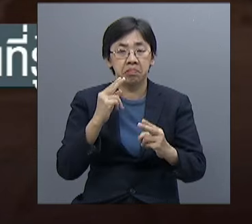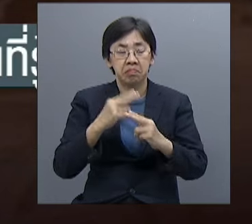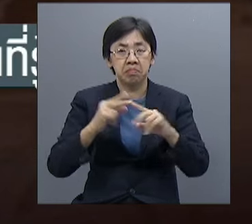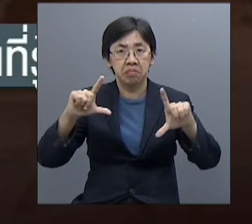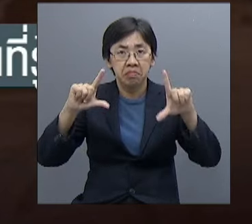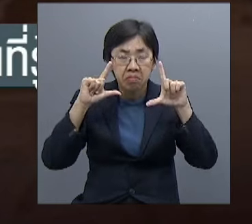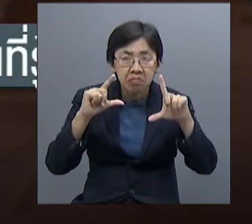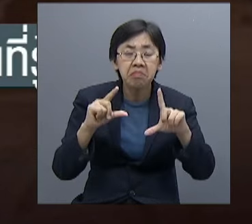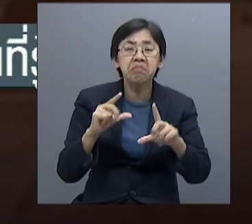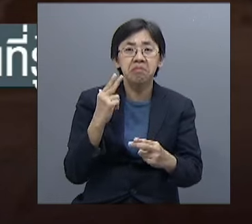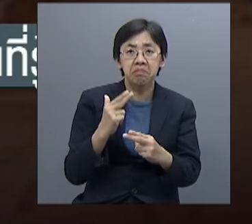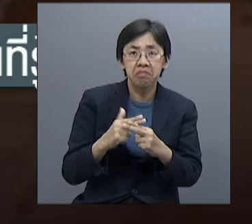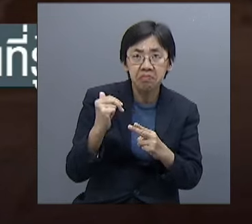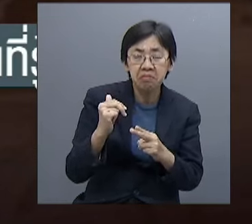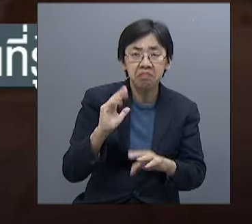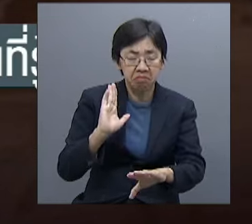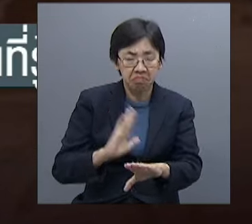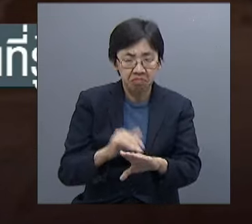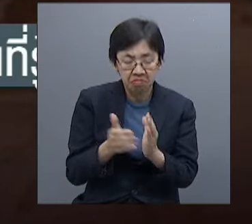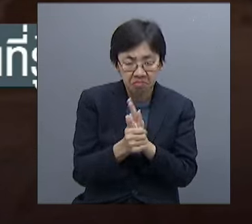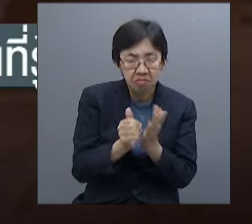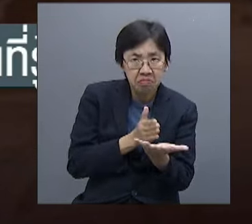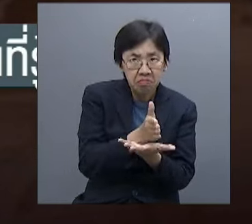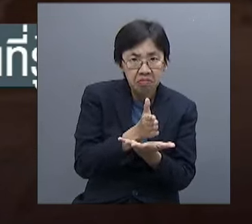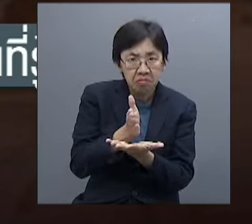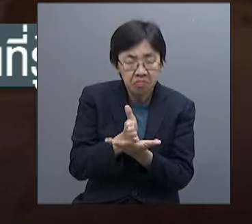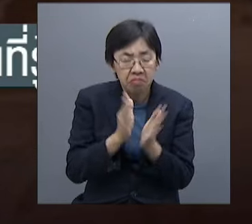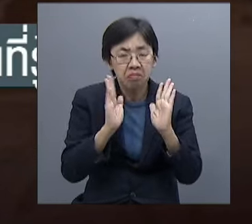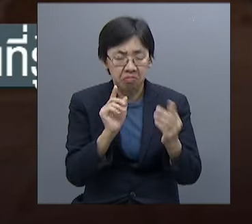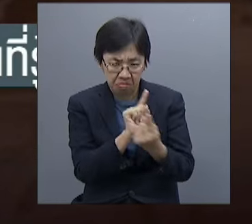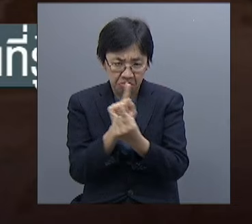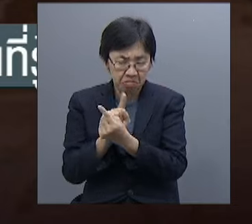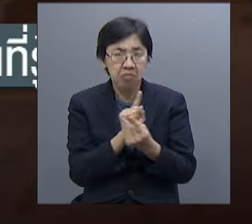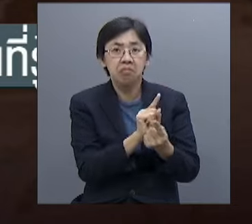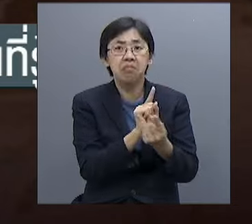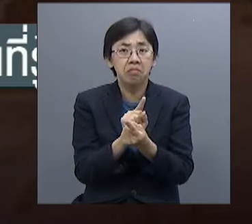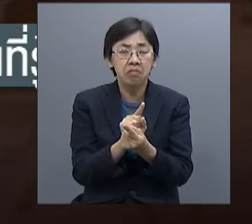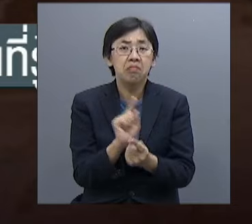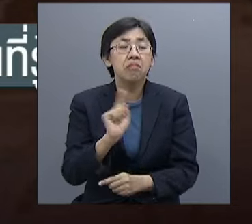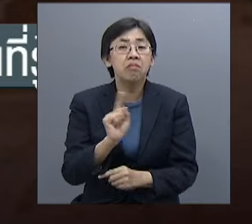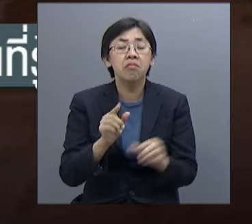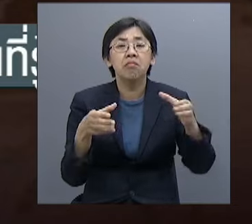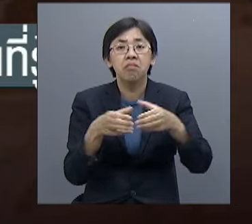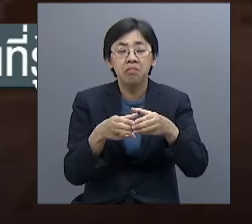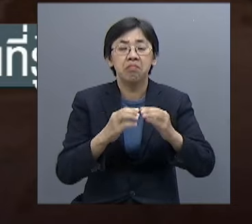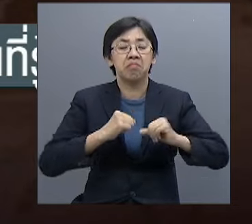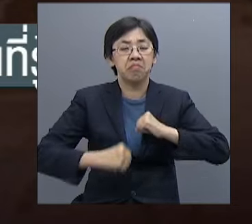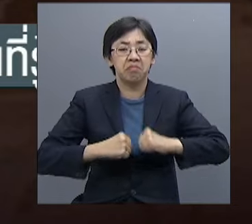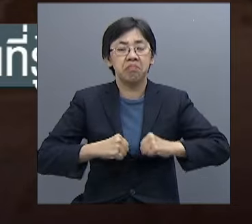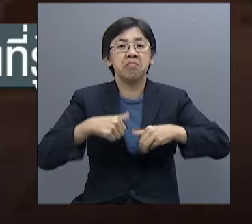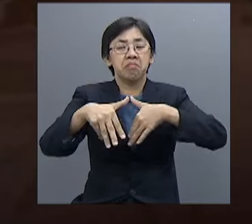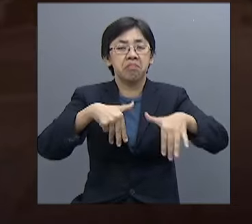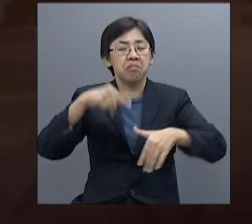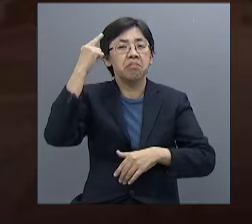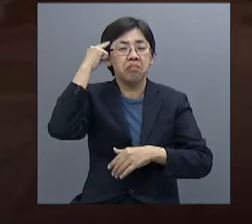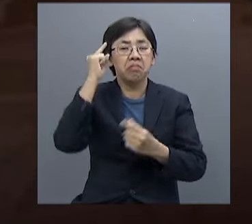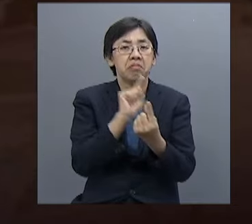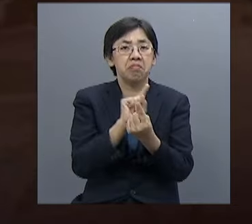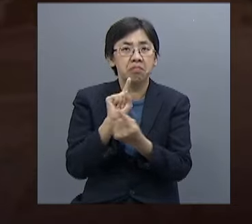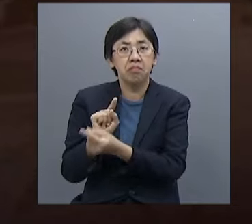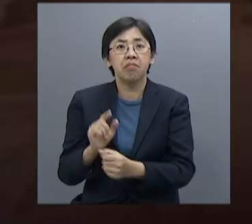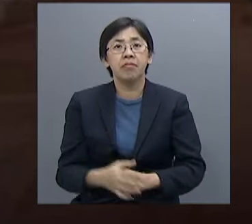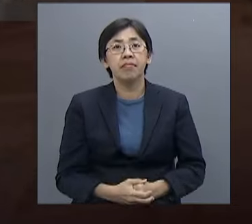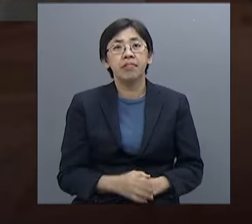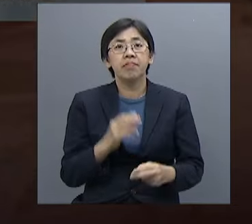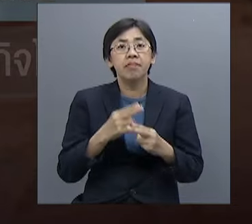งมีความเชี่ยวชาญเฉพาะด้านเป็นที่รู้จักจำนวนมากโดยเฉพาะกลุ่มคนรุ่นใหม่ค่ะเบื้องต้นค่ะมีชื่อนาย